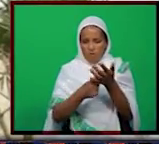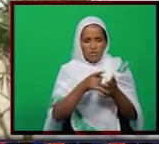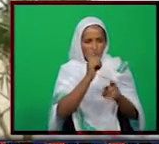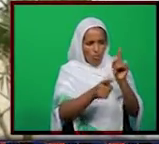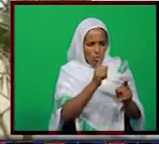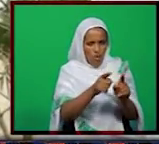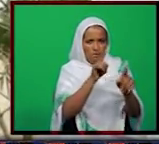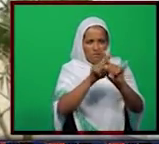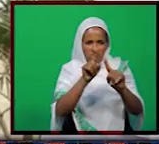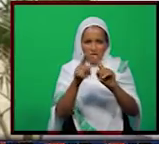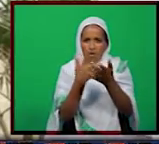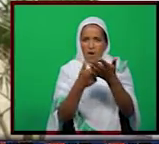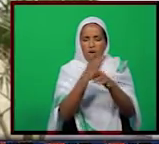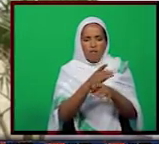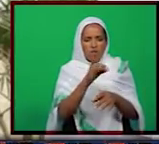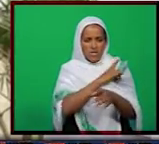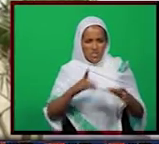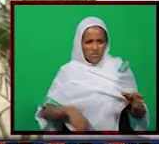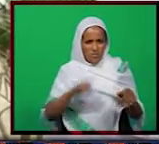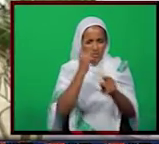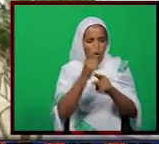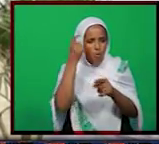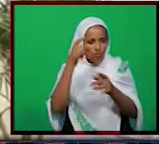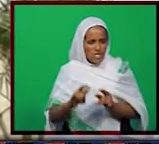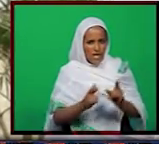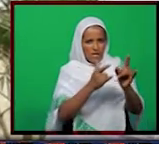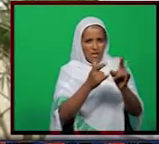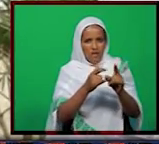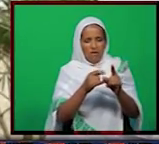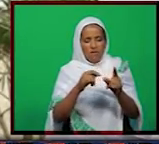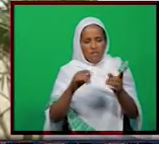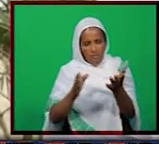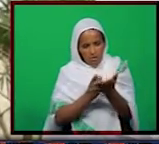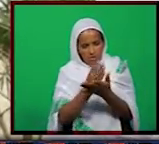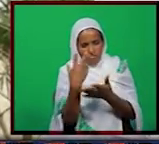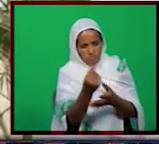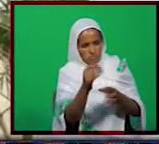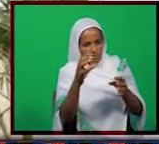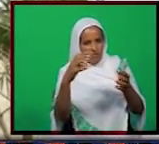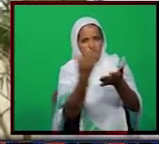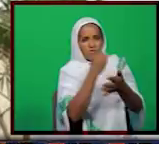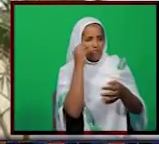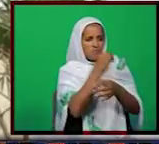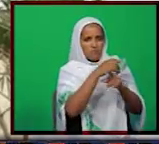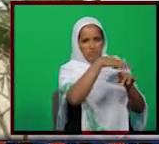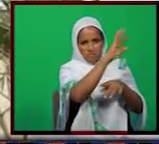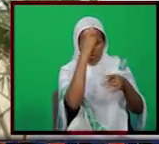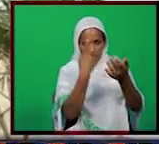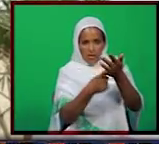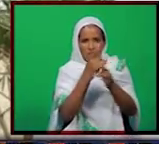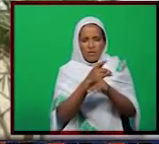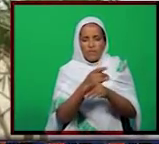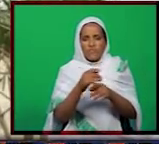እንደምናየው ቃልቾች ወይ ደግሞ ጠንቋዮች ምእመኑን በትክክል ለመጥለፍ እንዲመቻቸው በግቢያቸው